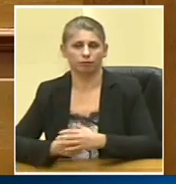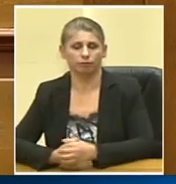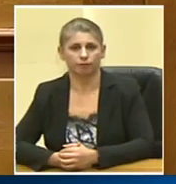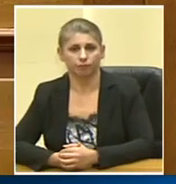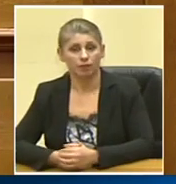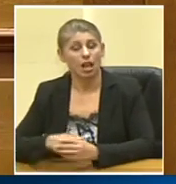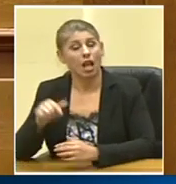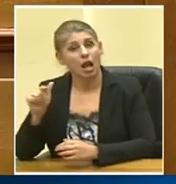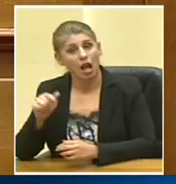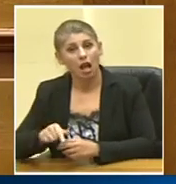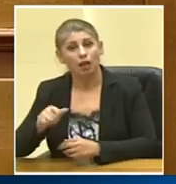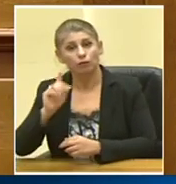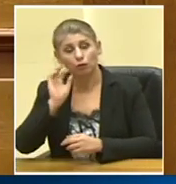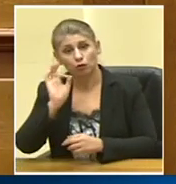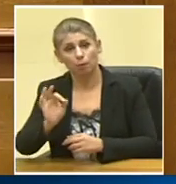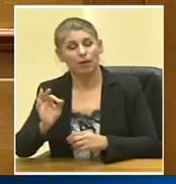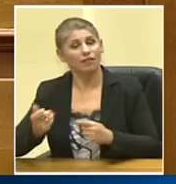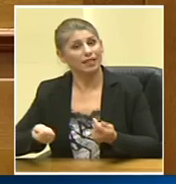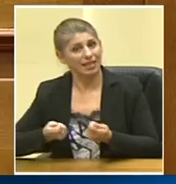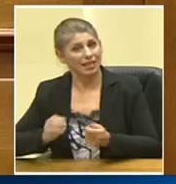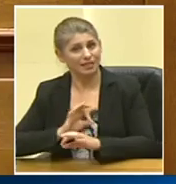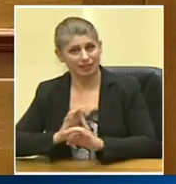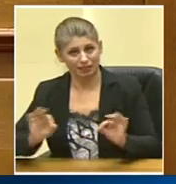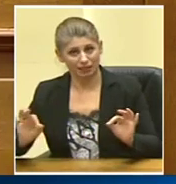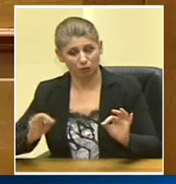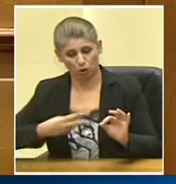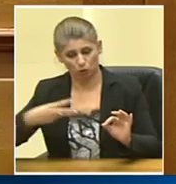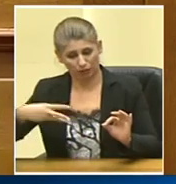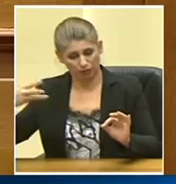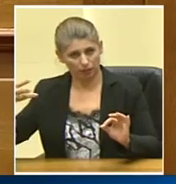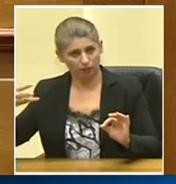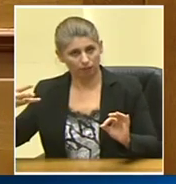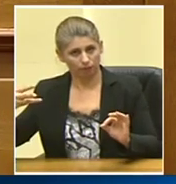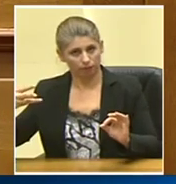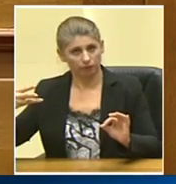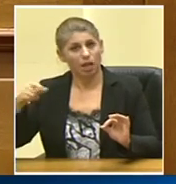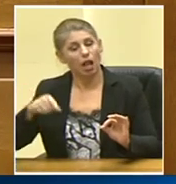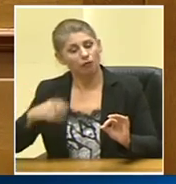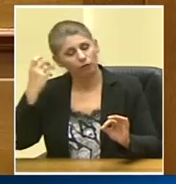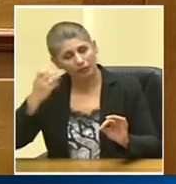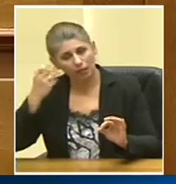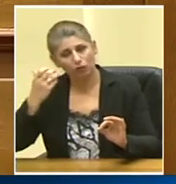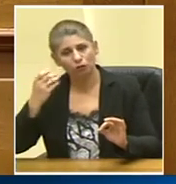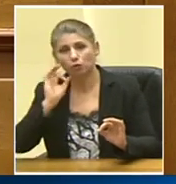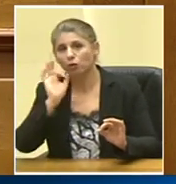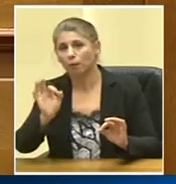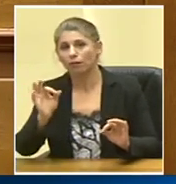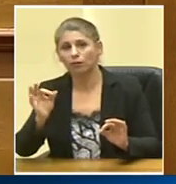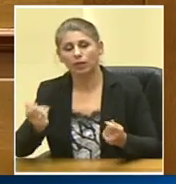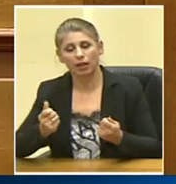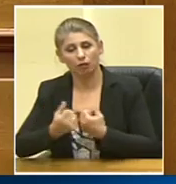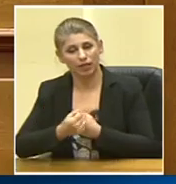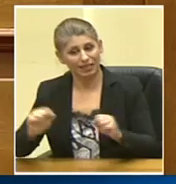Αυτό σκοπεύει να κάνει σίγουρα ο ΣΥΡΙΖΑ. Αυτό φαντάζομαι ότι σκοπεύουν να κάνουν και οι